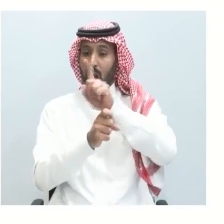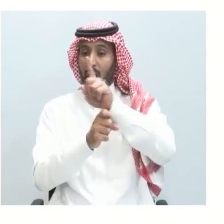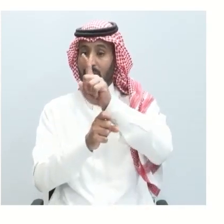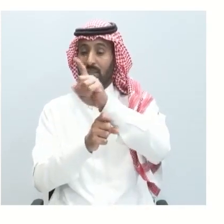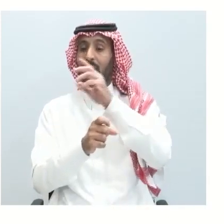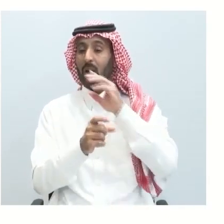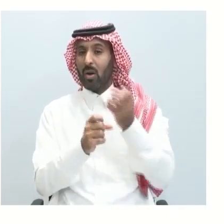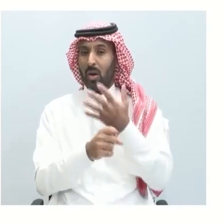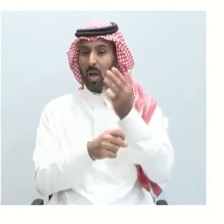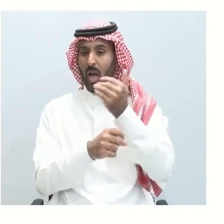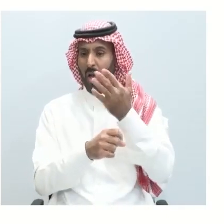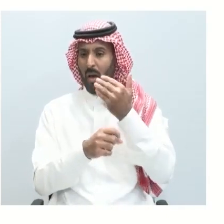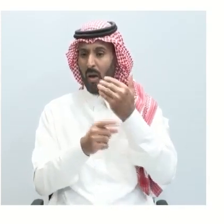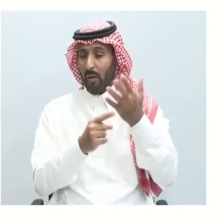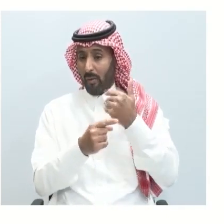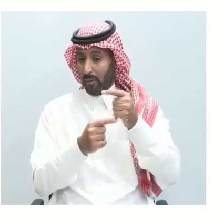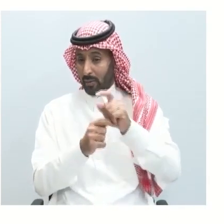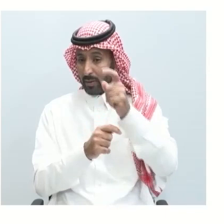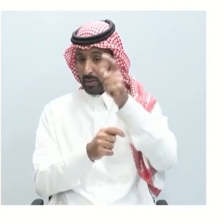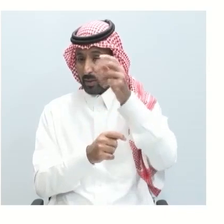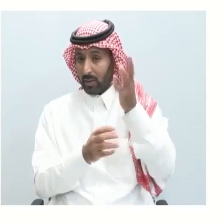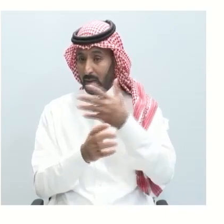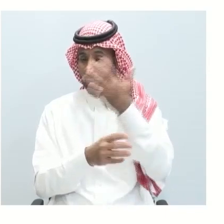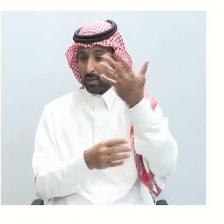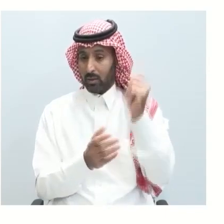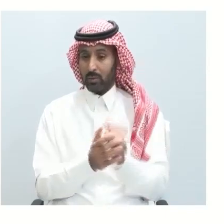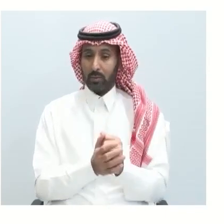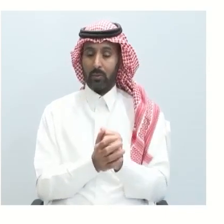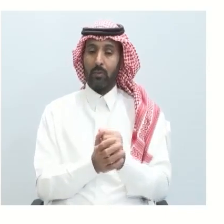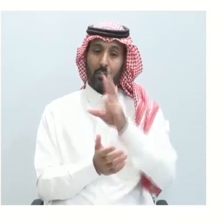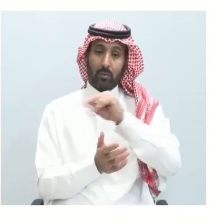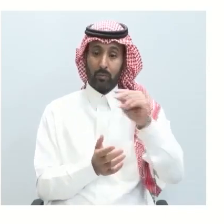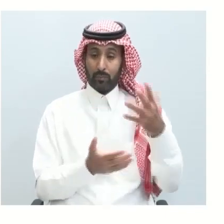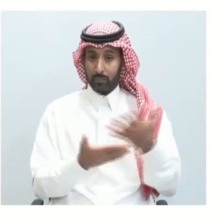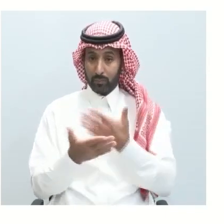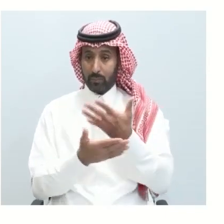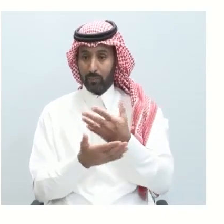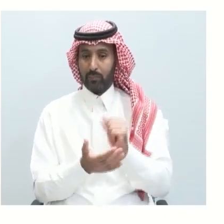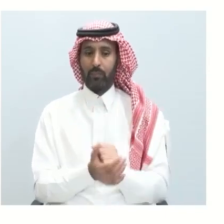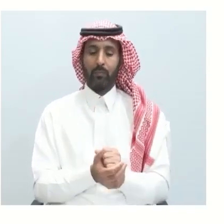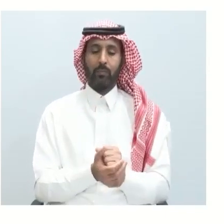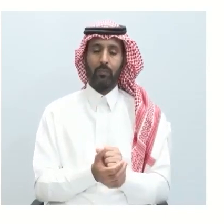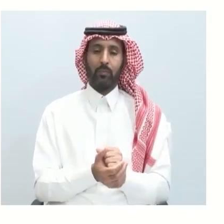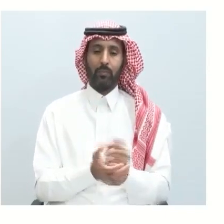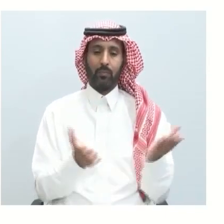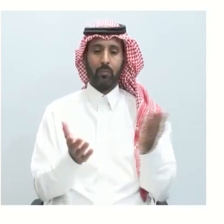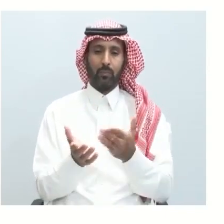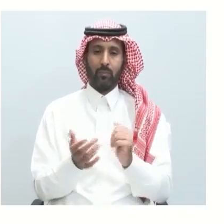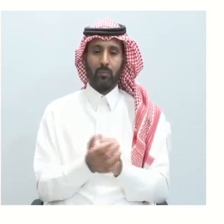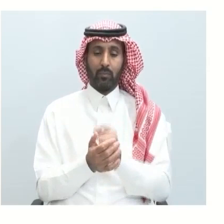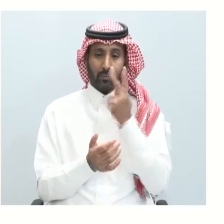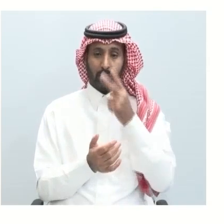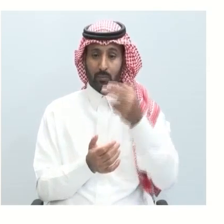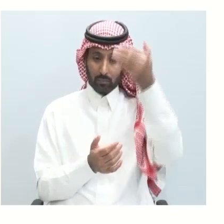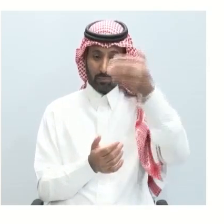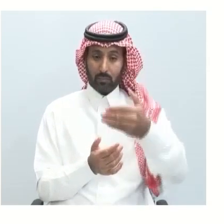الحاله الغازيه اذا ساقول ان التفاعل هو تفاعل متجانس اذا الان